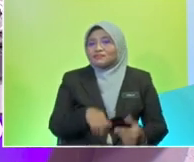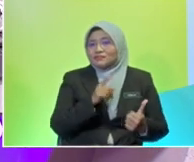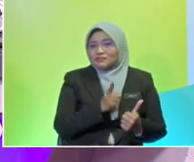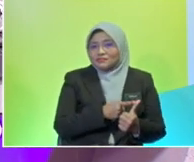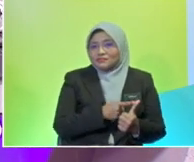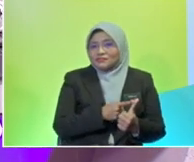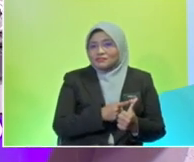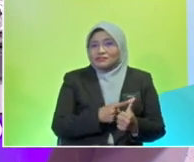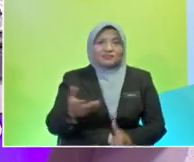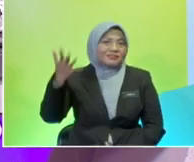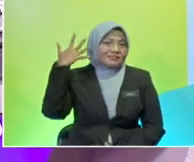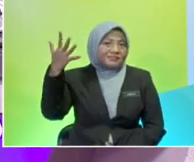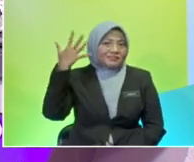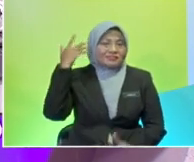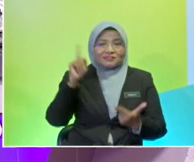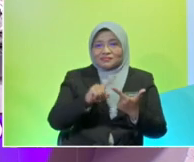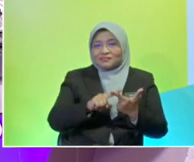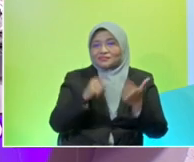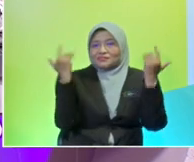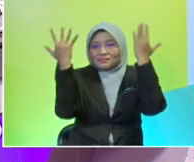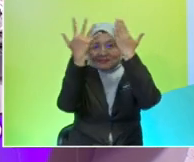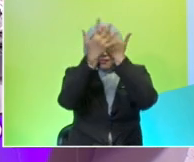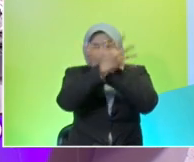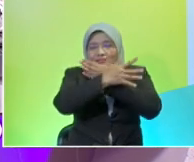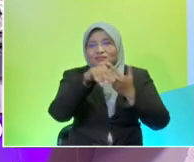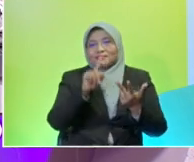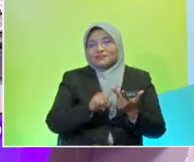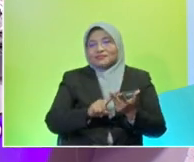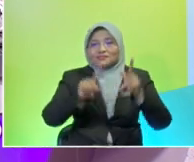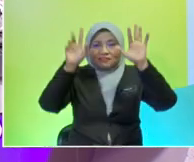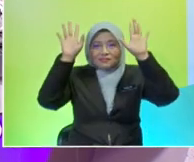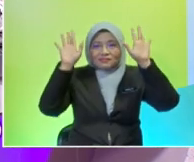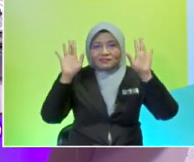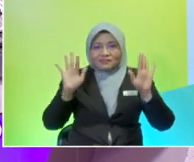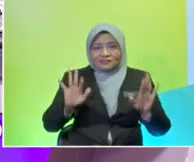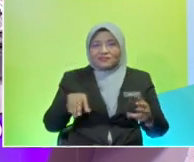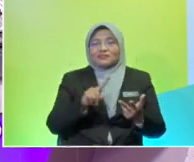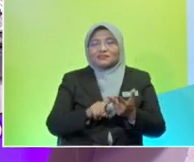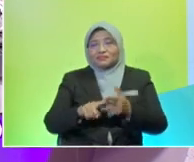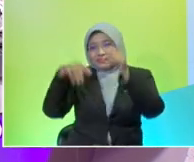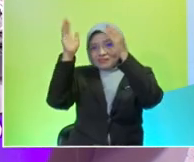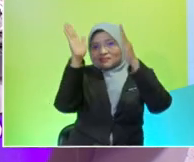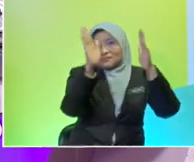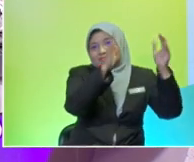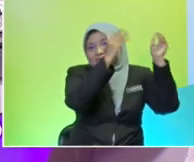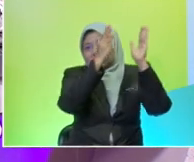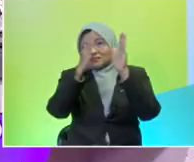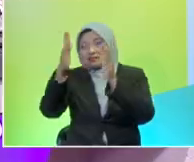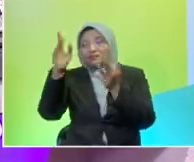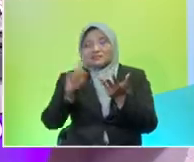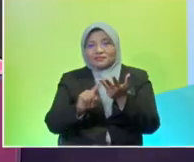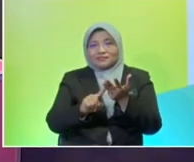panas cuaca mendung cuaca hujan cuaca berangin Cuaca ribut dan cuaca